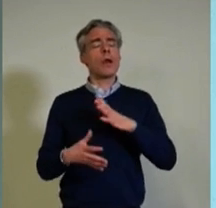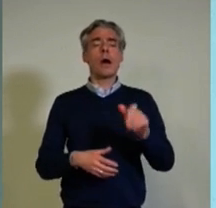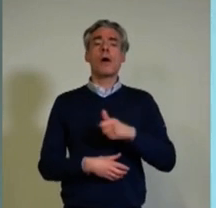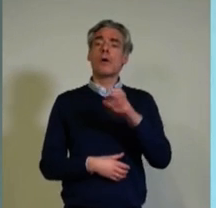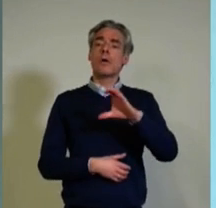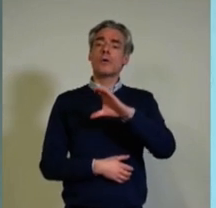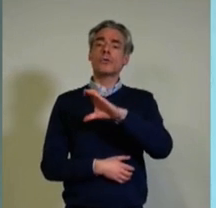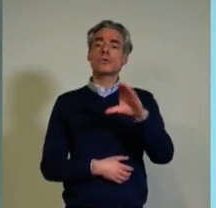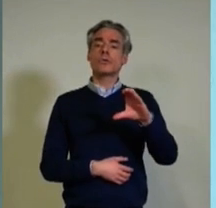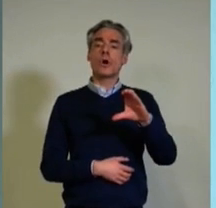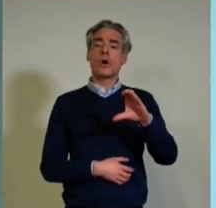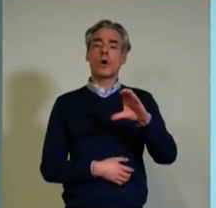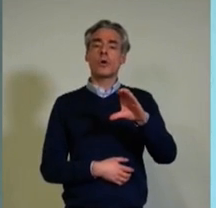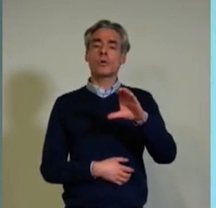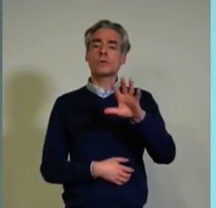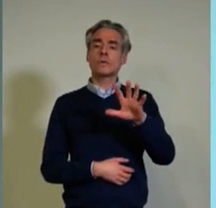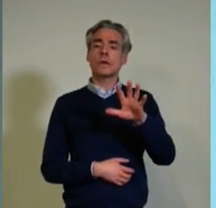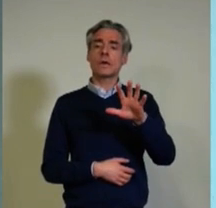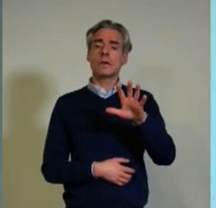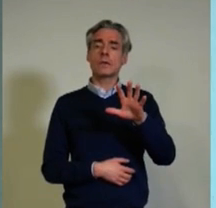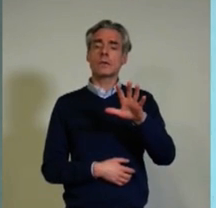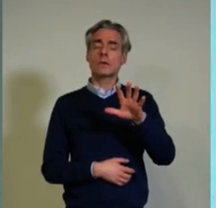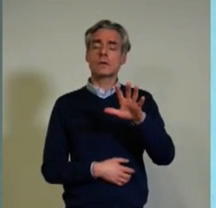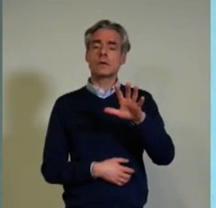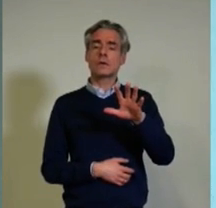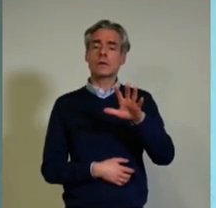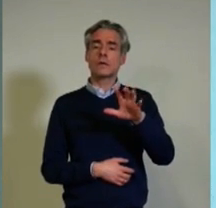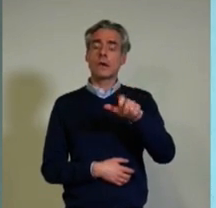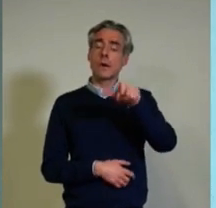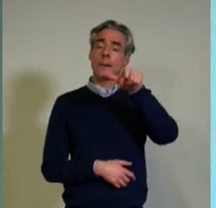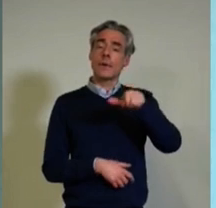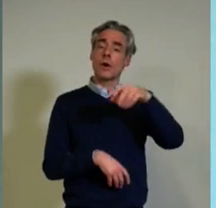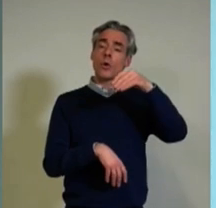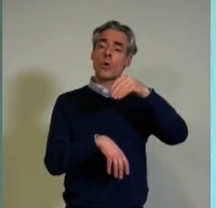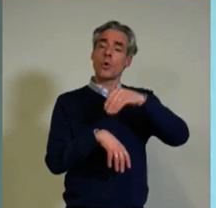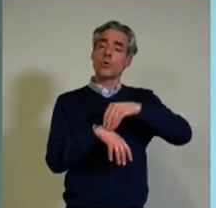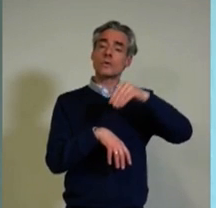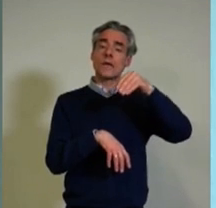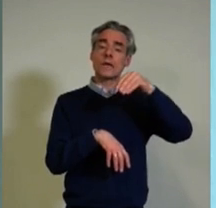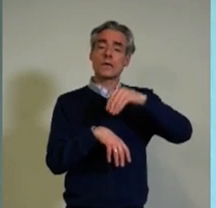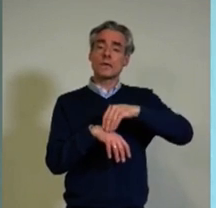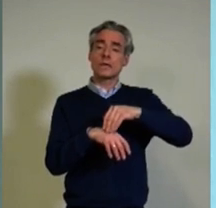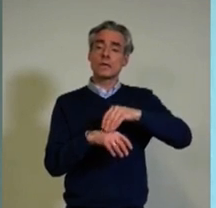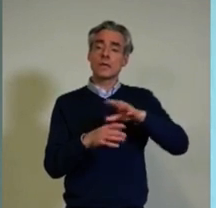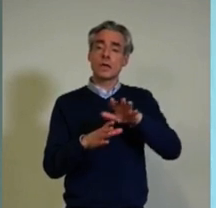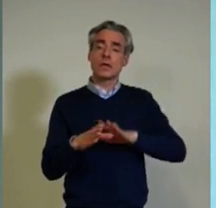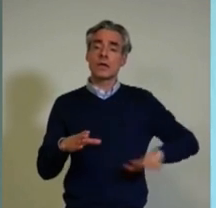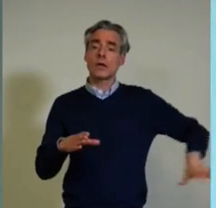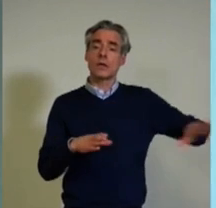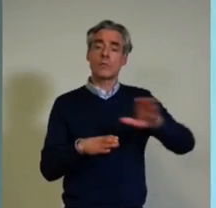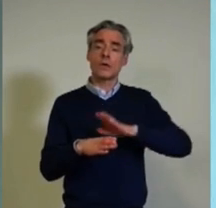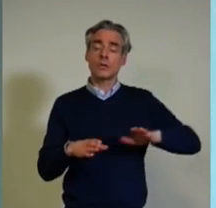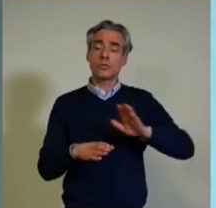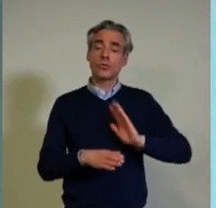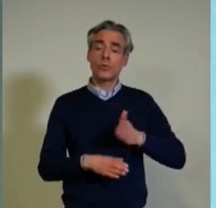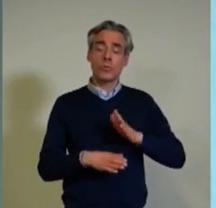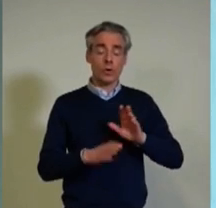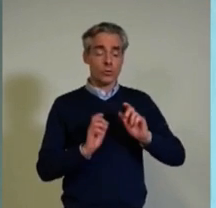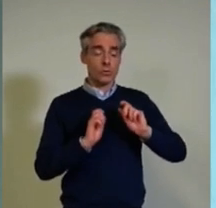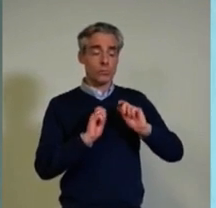120 ou les 105 conseillers d'agglomération seront désignés par